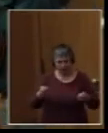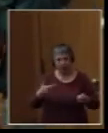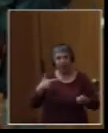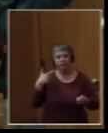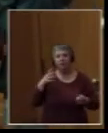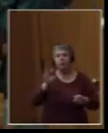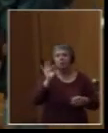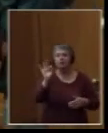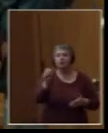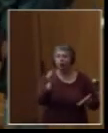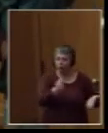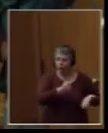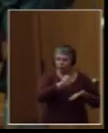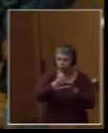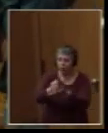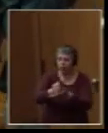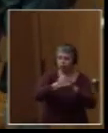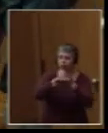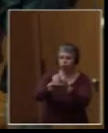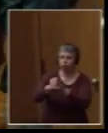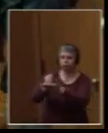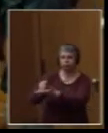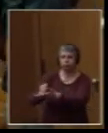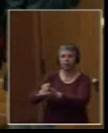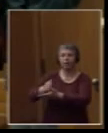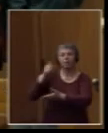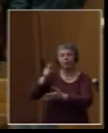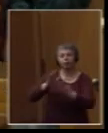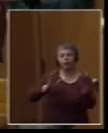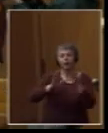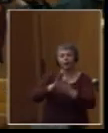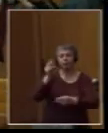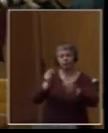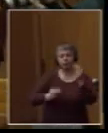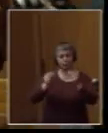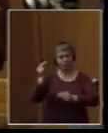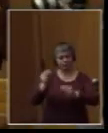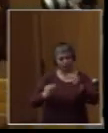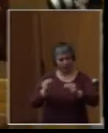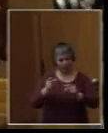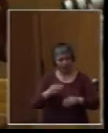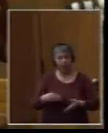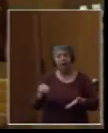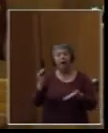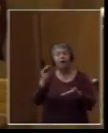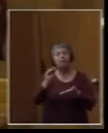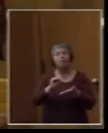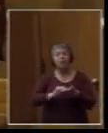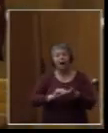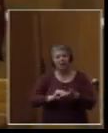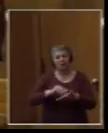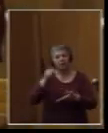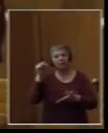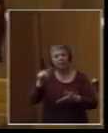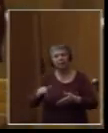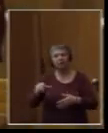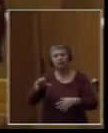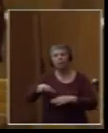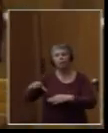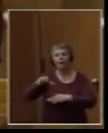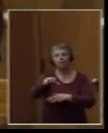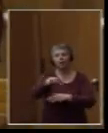χρηματοδότηση. Επίσης, η Αντιπεριφέρεια Κοινωνικής Πολιτικής Συνεργάζεται σε καθημερινή βάση με